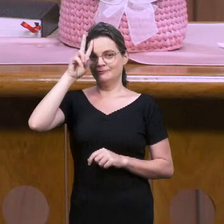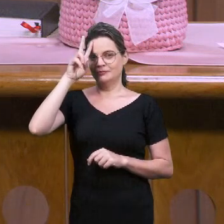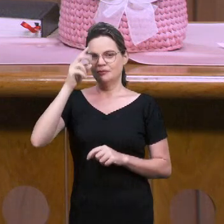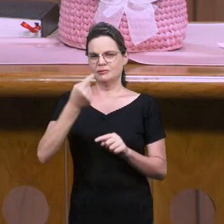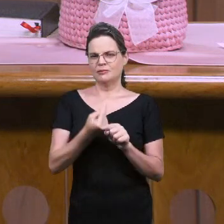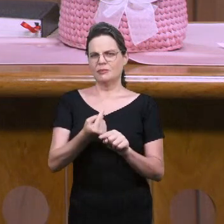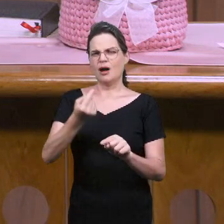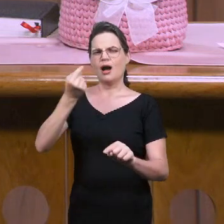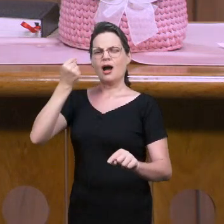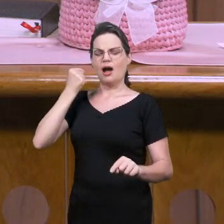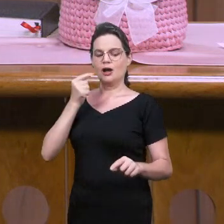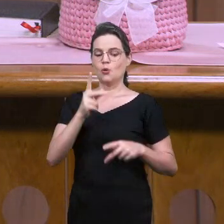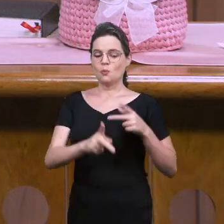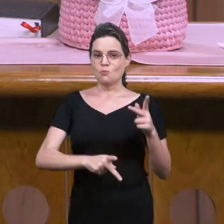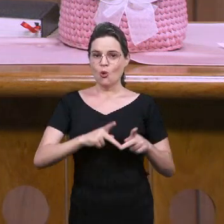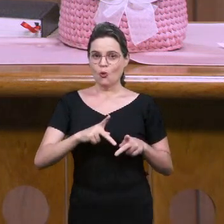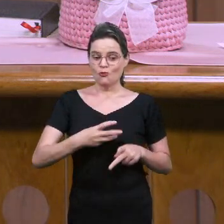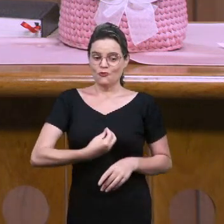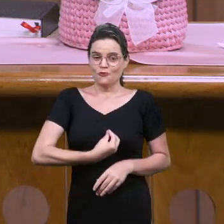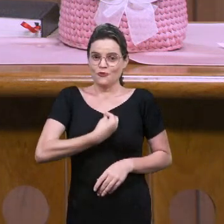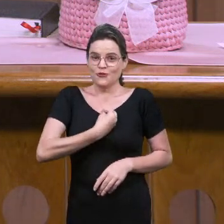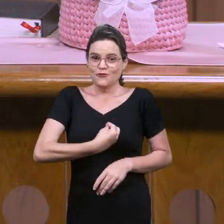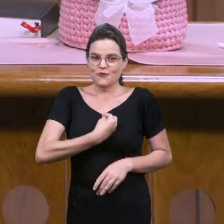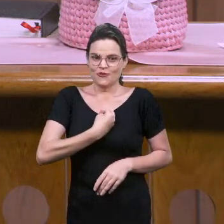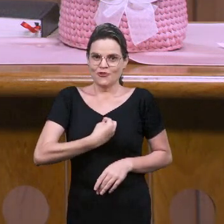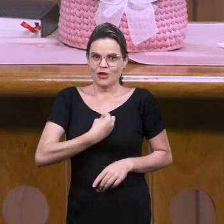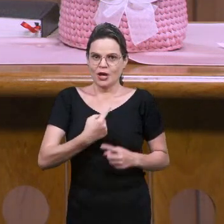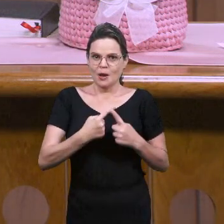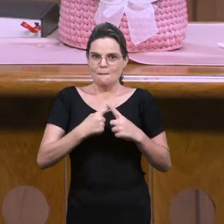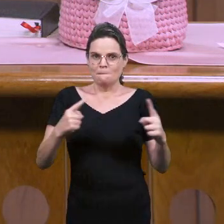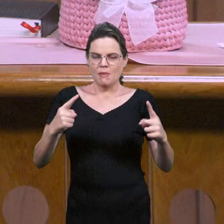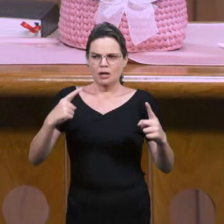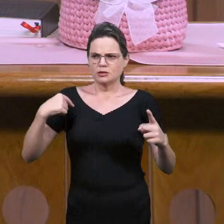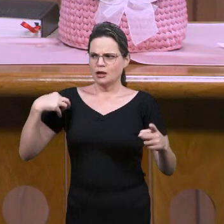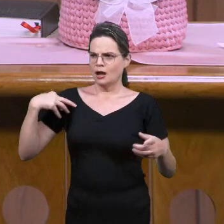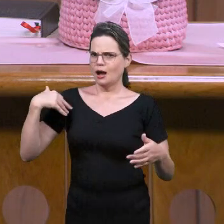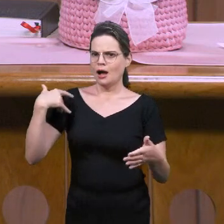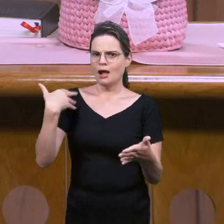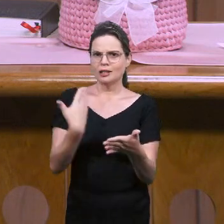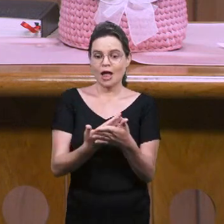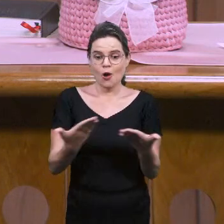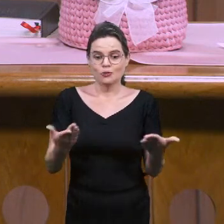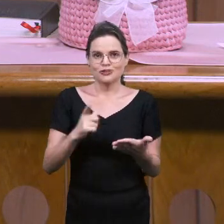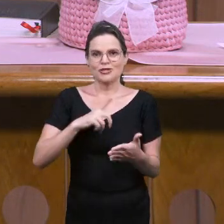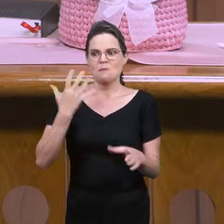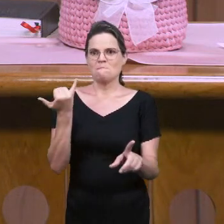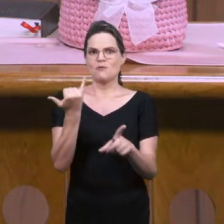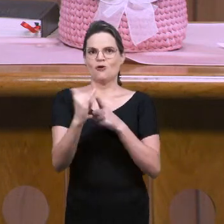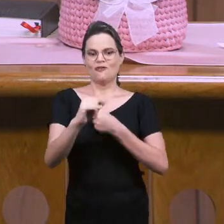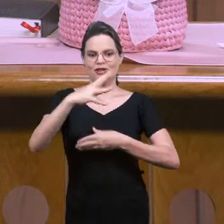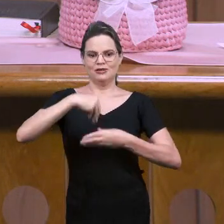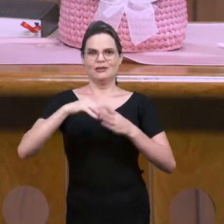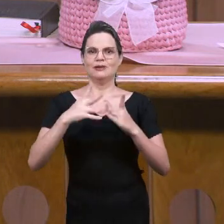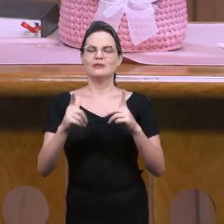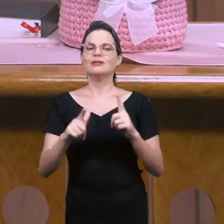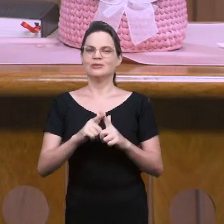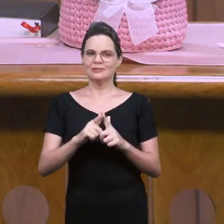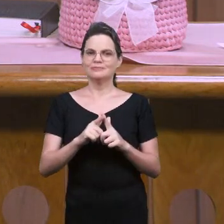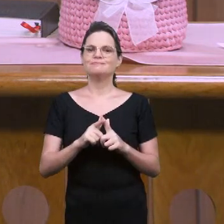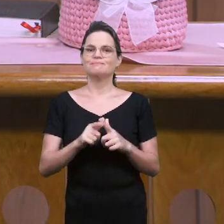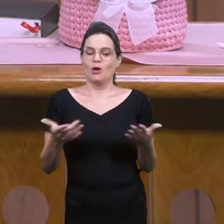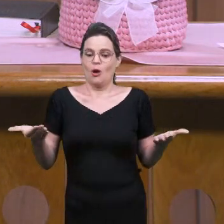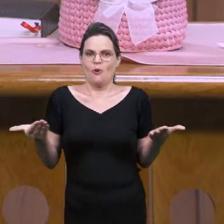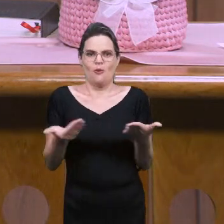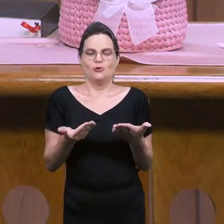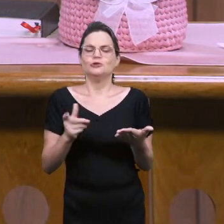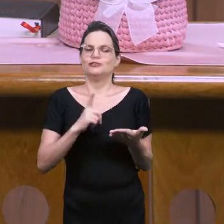qui a été vécue par un peuple qui a une répercussion prophétique dans la vie de l'Église de nos